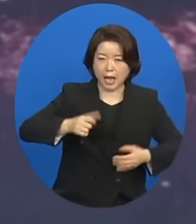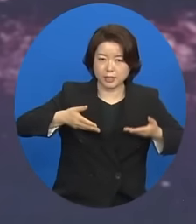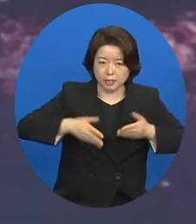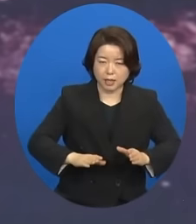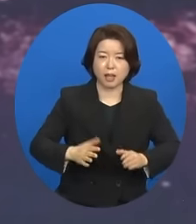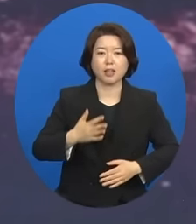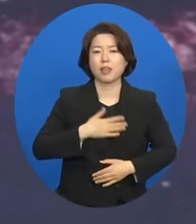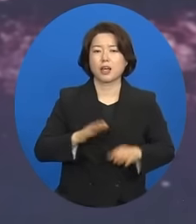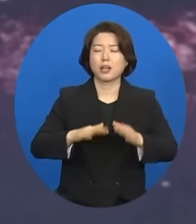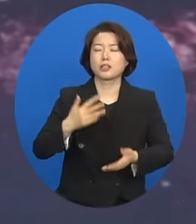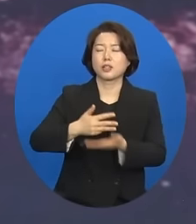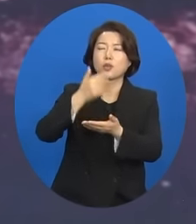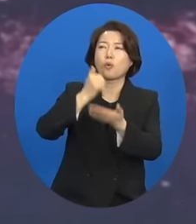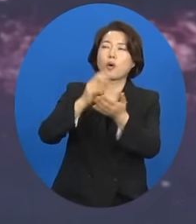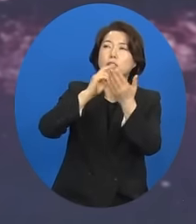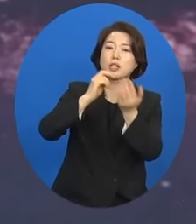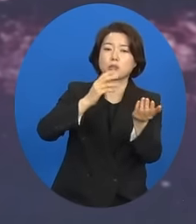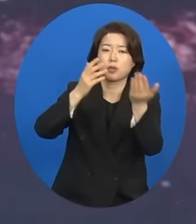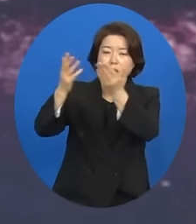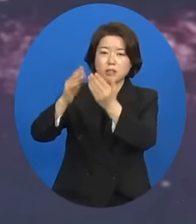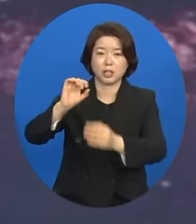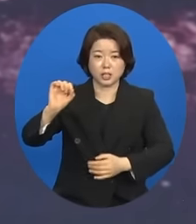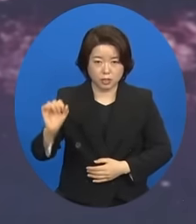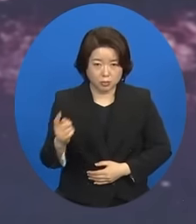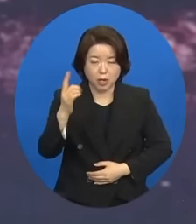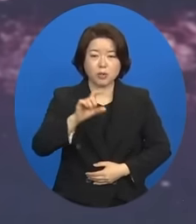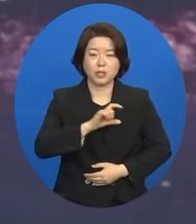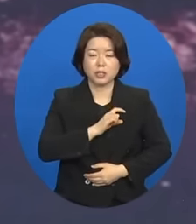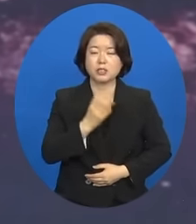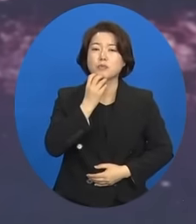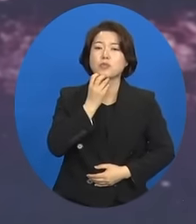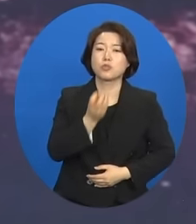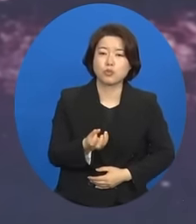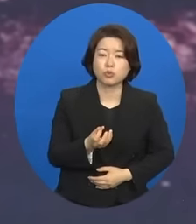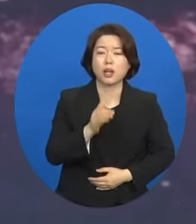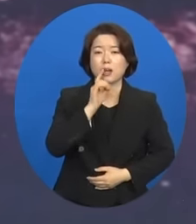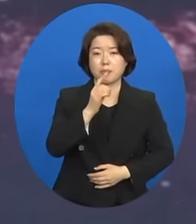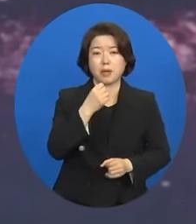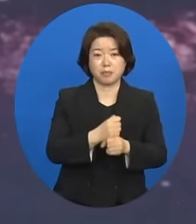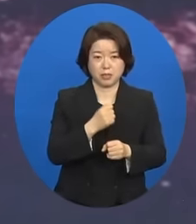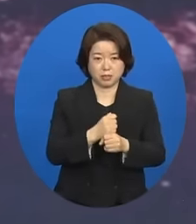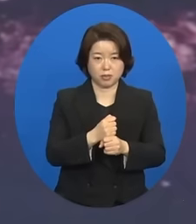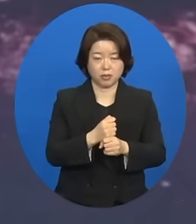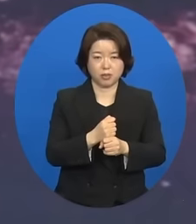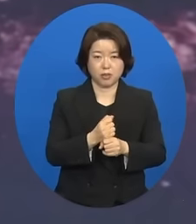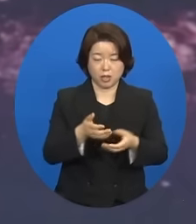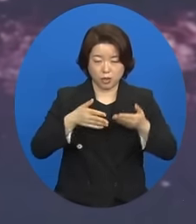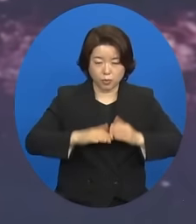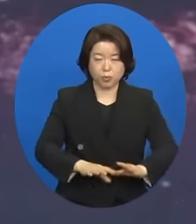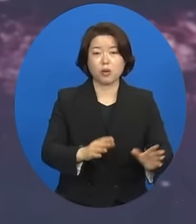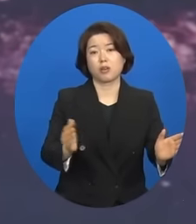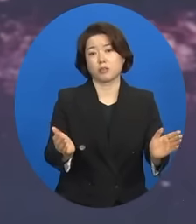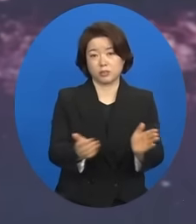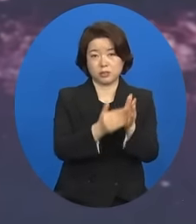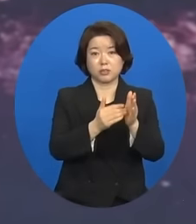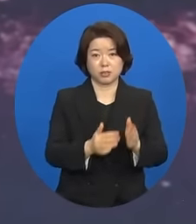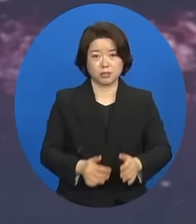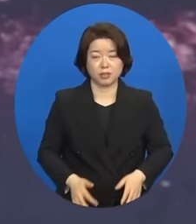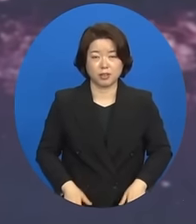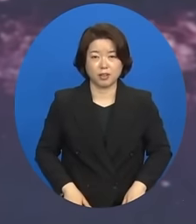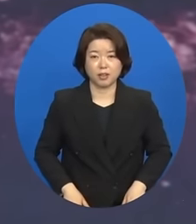여호와를 찬송하리로다 하고 이로 말미암아 그가 그의 이름을 유다라 하였고 그의 출산이 멈추더라